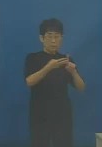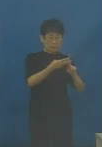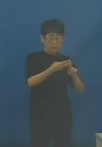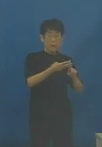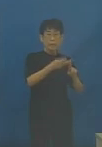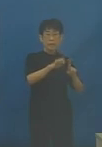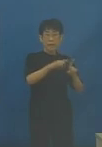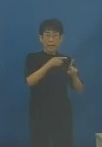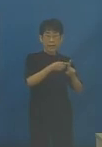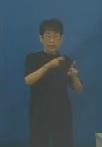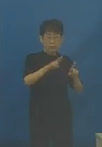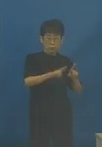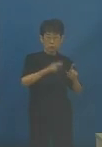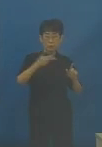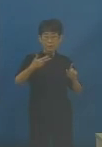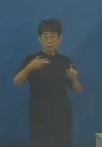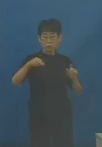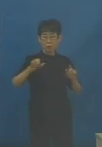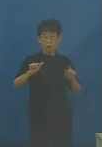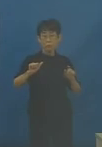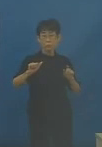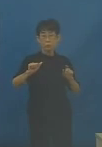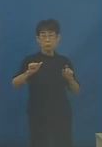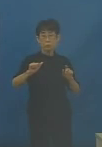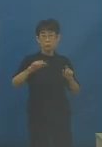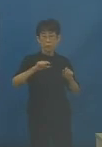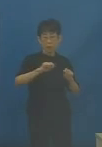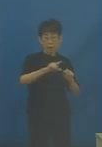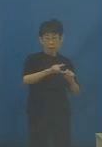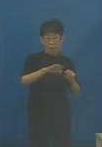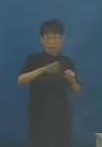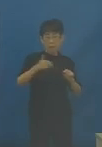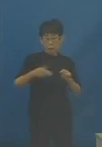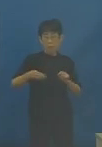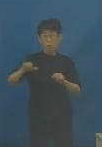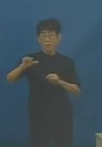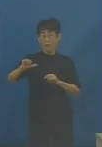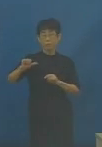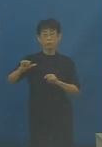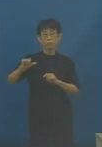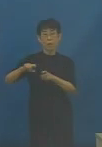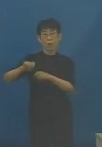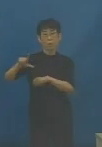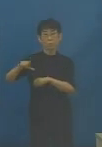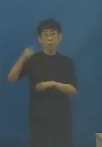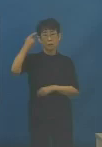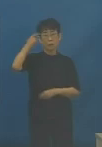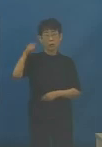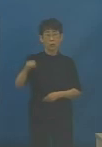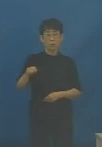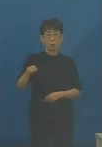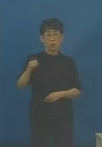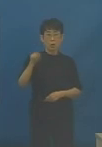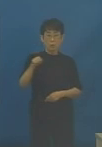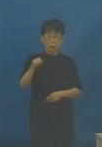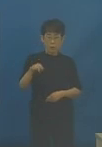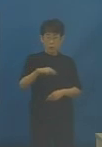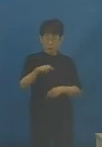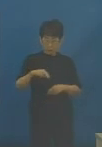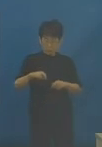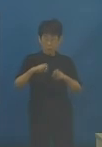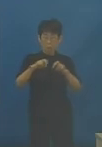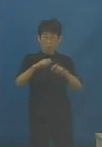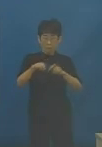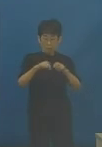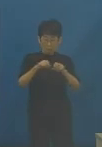か入ってたとしても BA.5 が今優勢になっているのかもしれません。でこの辺がちょっとまだ解明できてないです